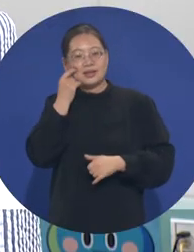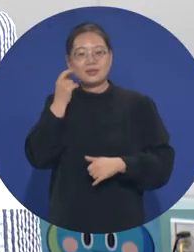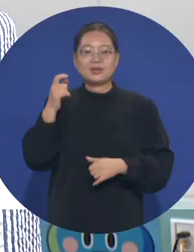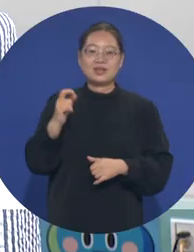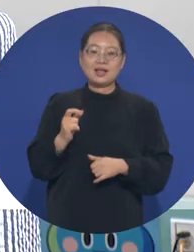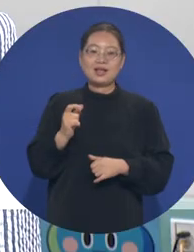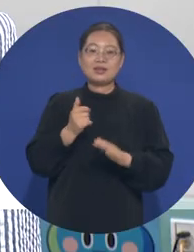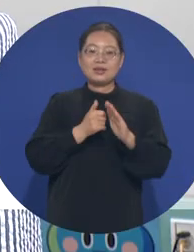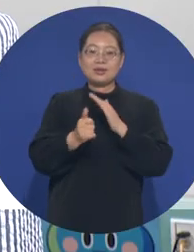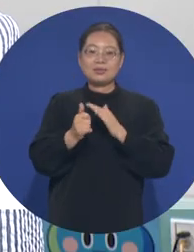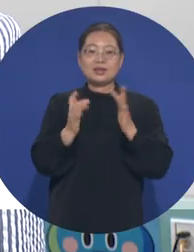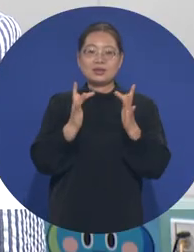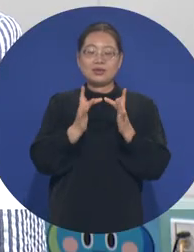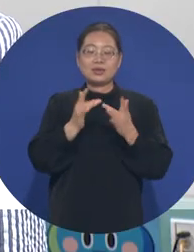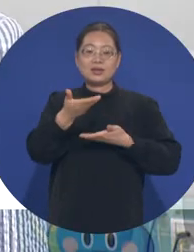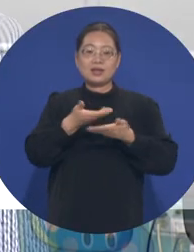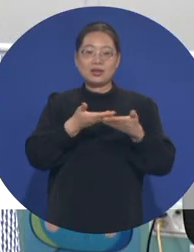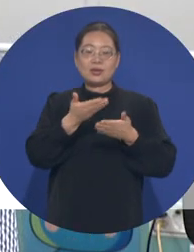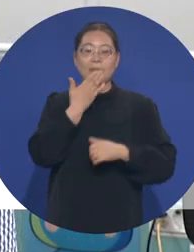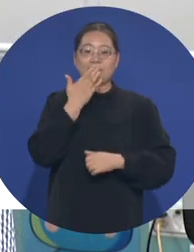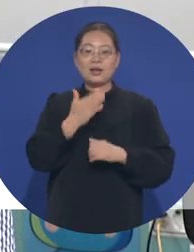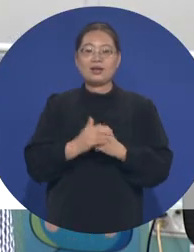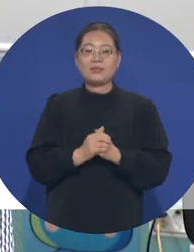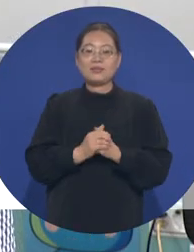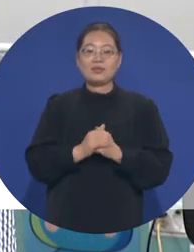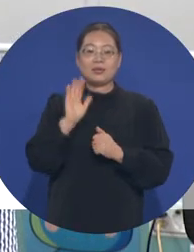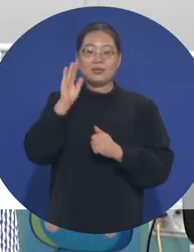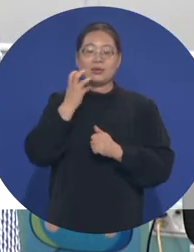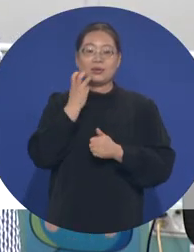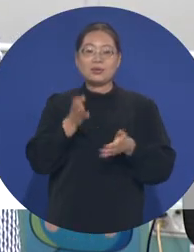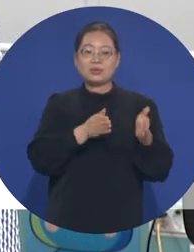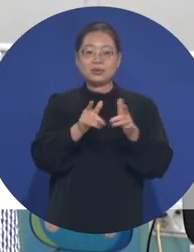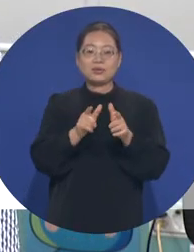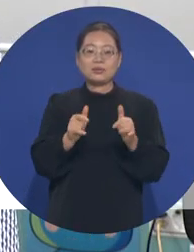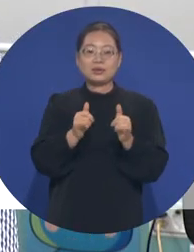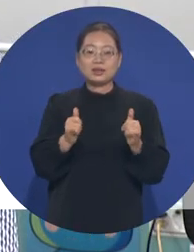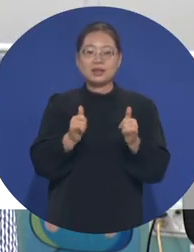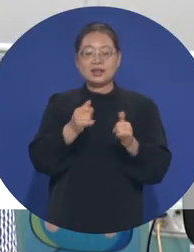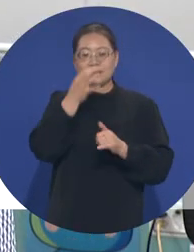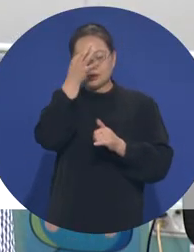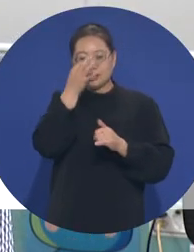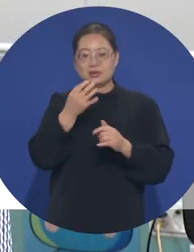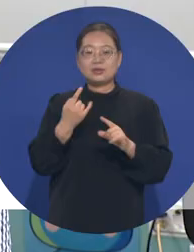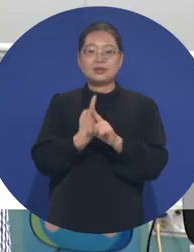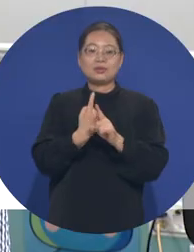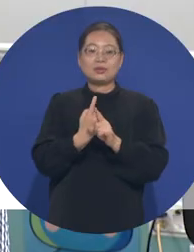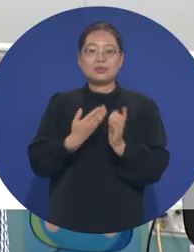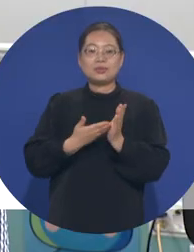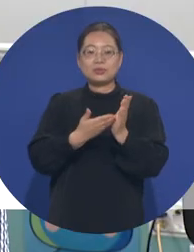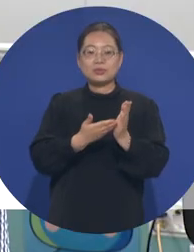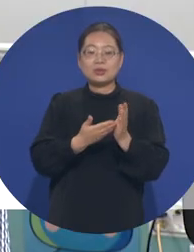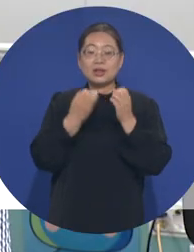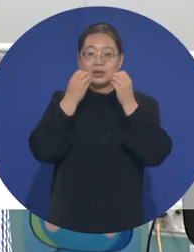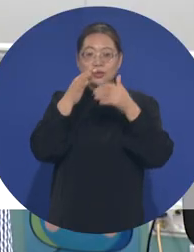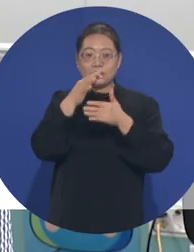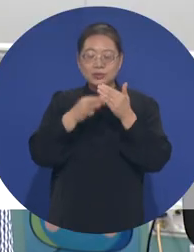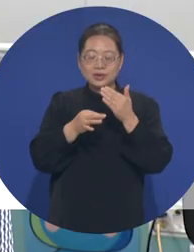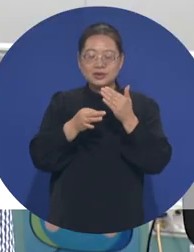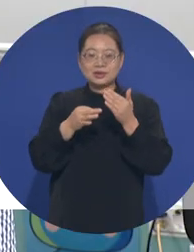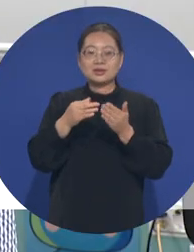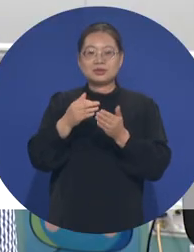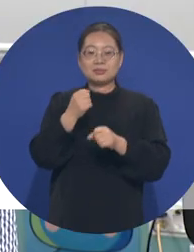있는 경기도 대표 플랫폼입니다 앞으로도 경기 도민들의 기능개선 요구 사항과 신규 콘텐츠를